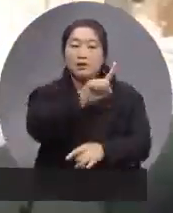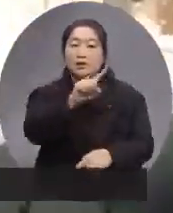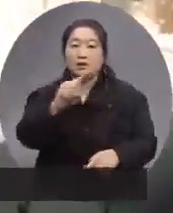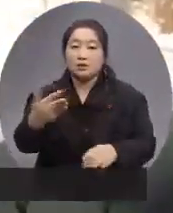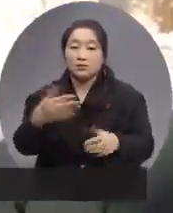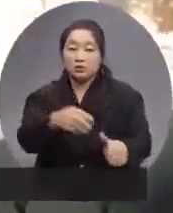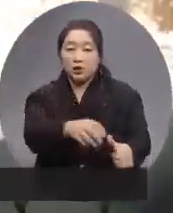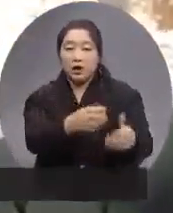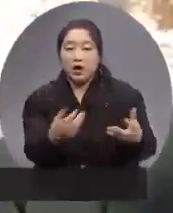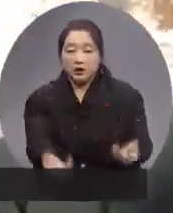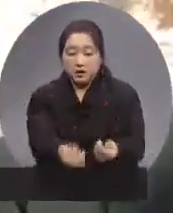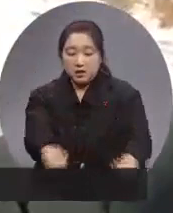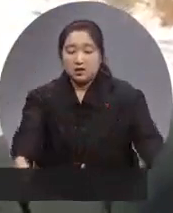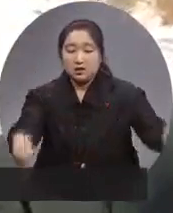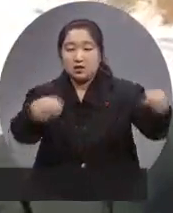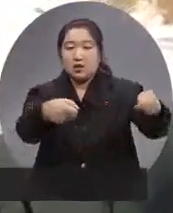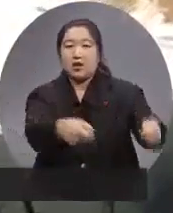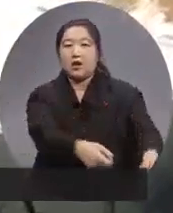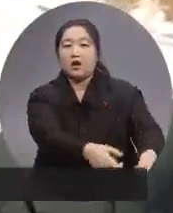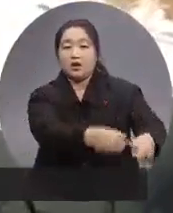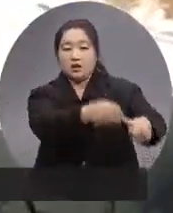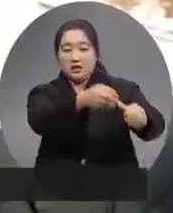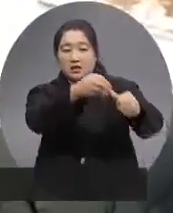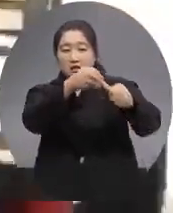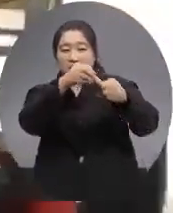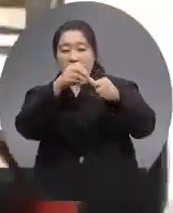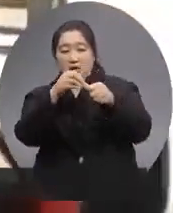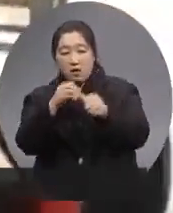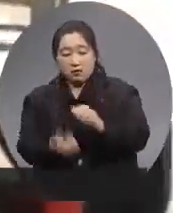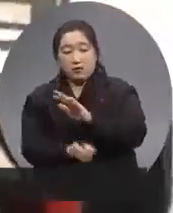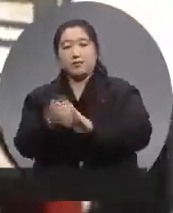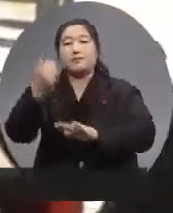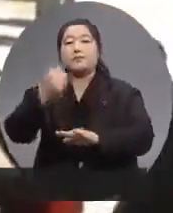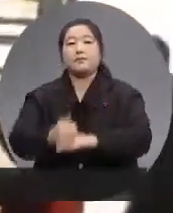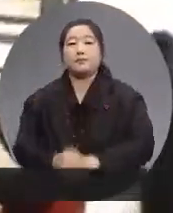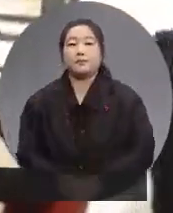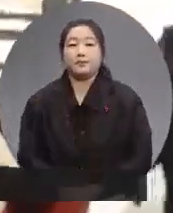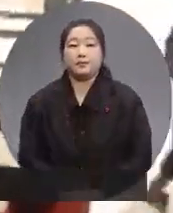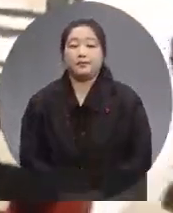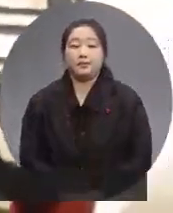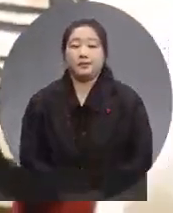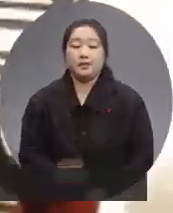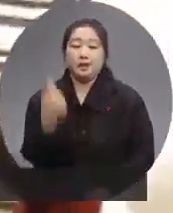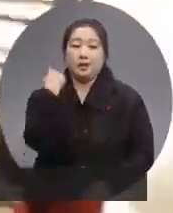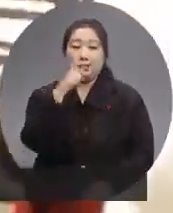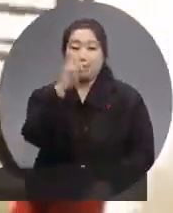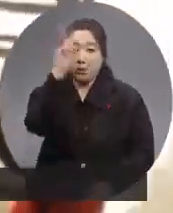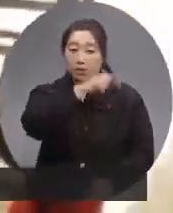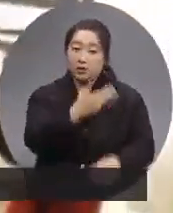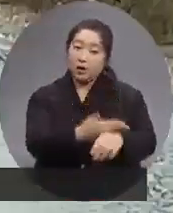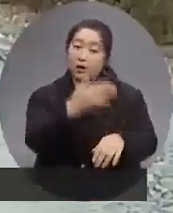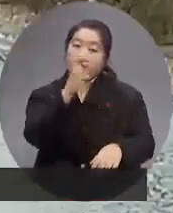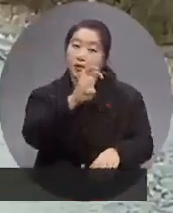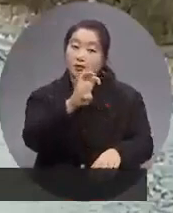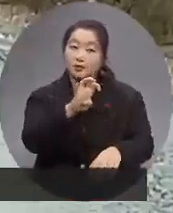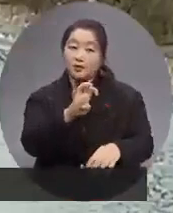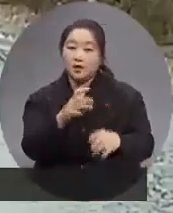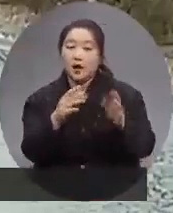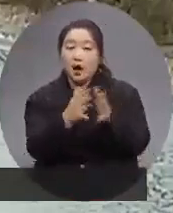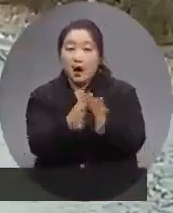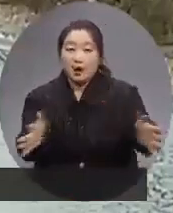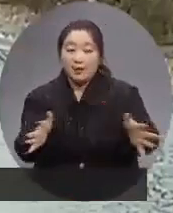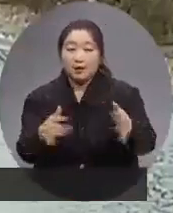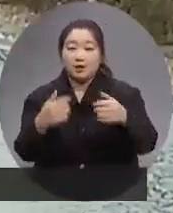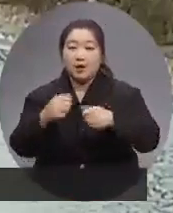구조대원들이 뜰채를 이용해 노래를 끌어올려 구조에 성공합니다 어제 오전 9시 40분쯤이